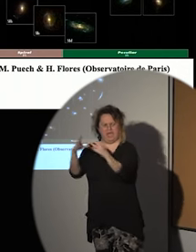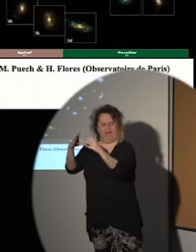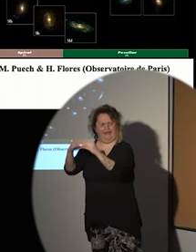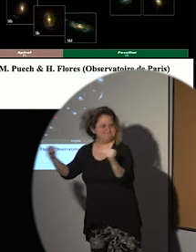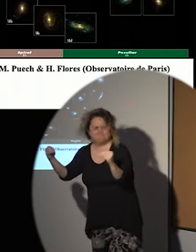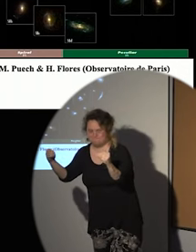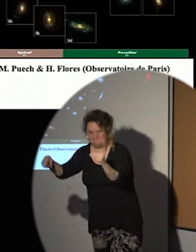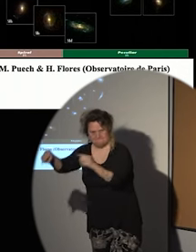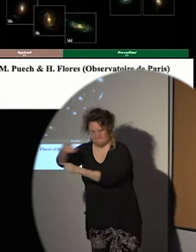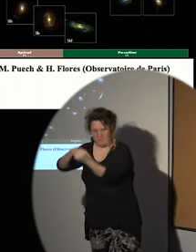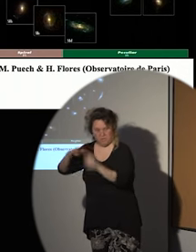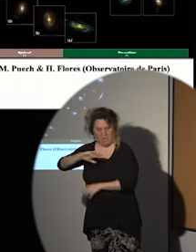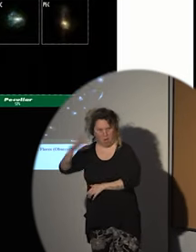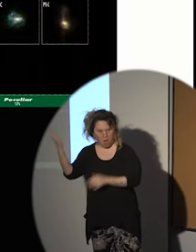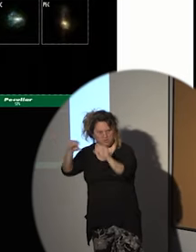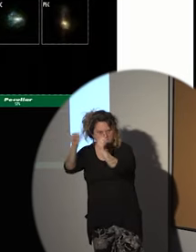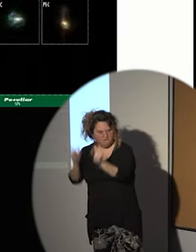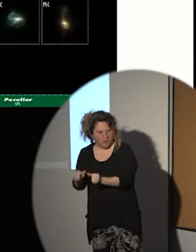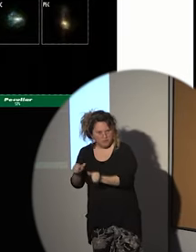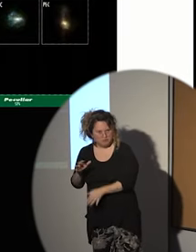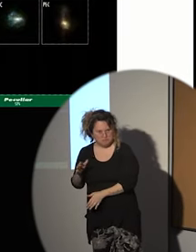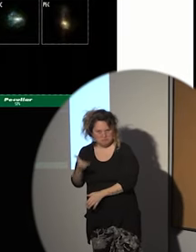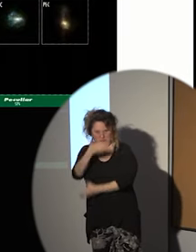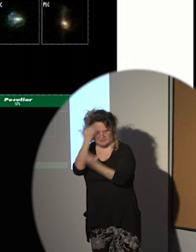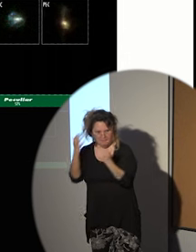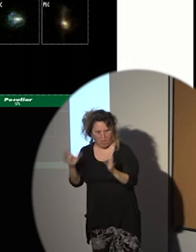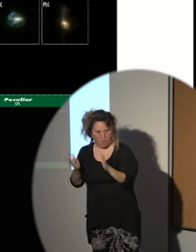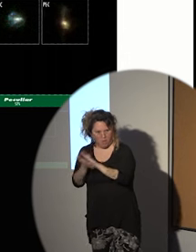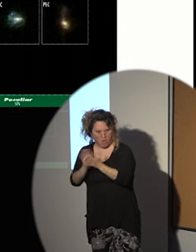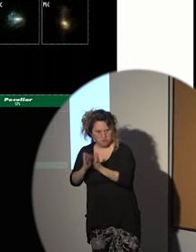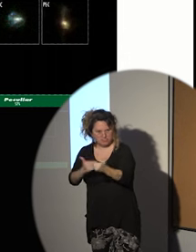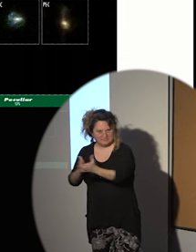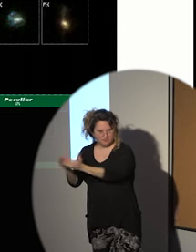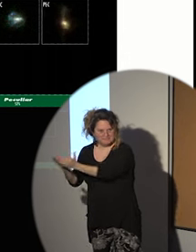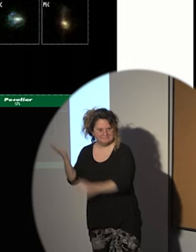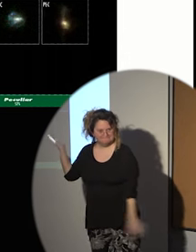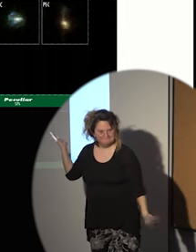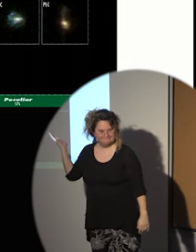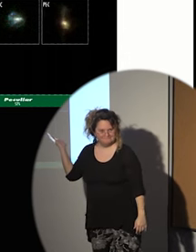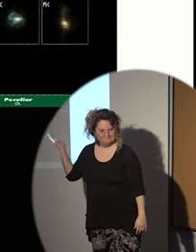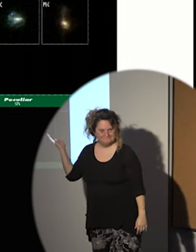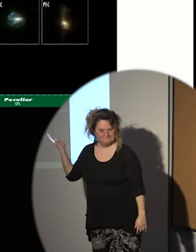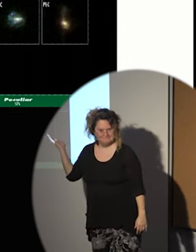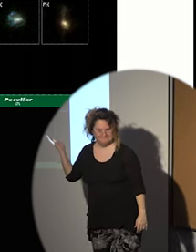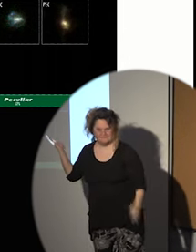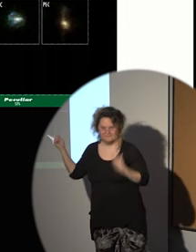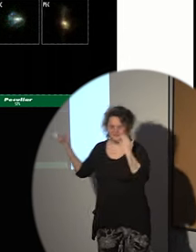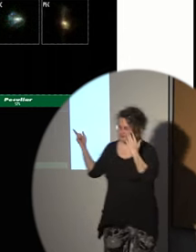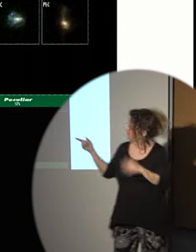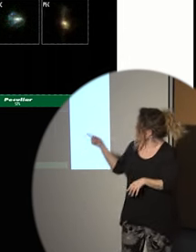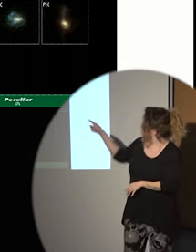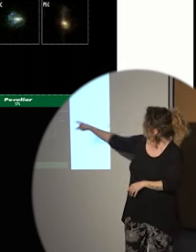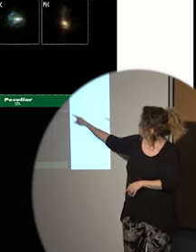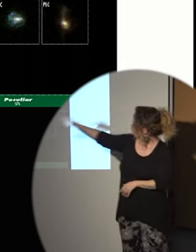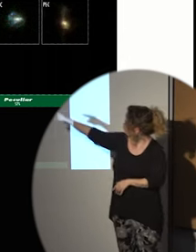classer. Alors, je vais faire un zoom sur cette image. Vous voyez, donc on voit les galaxies qui sont des elliptiques, des lenticulaires,